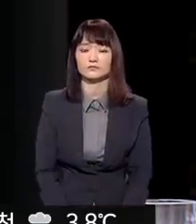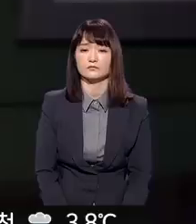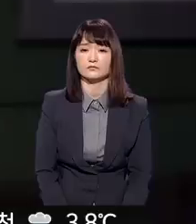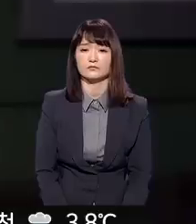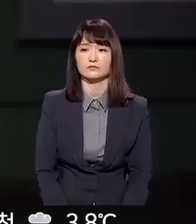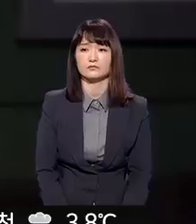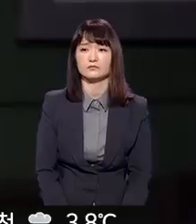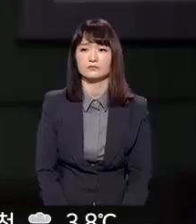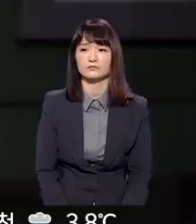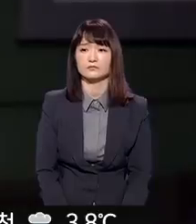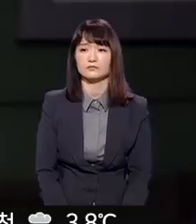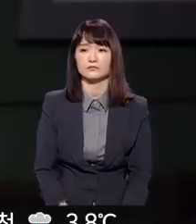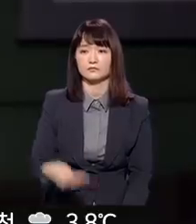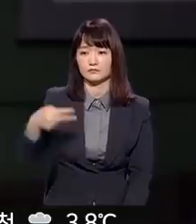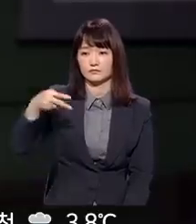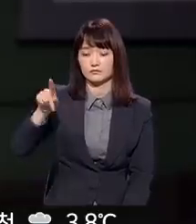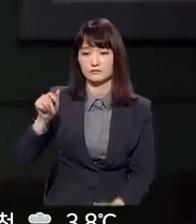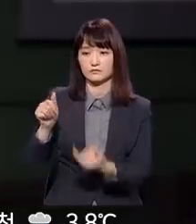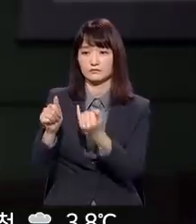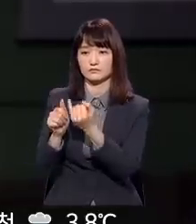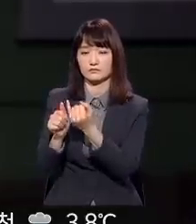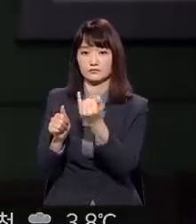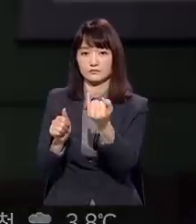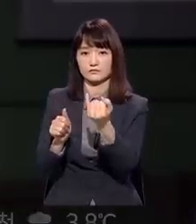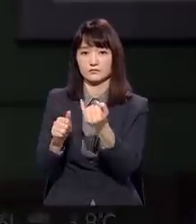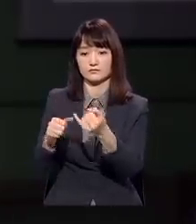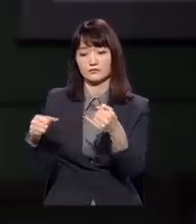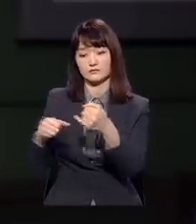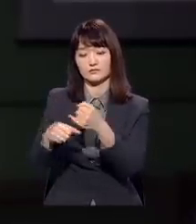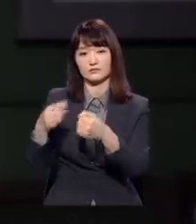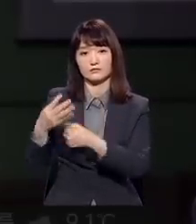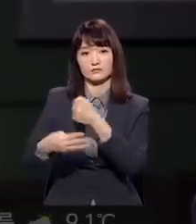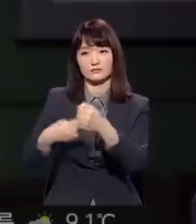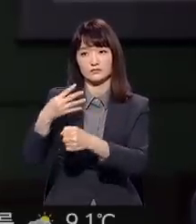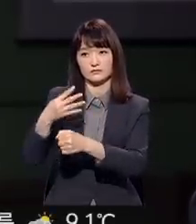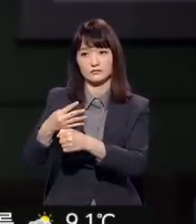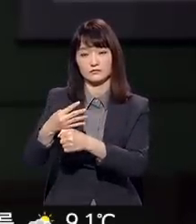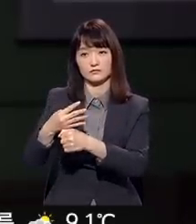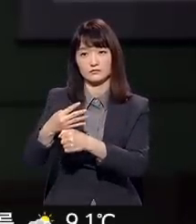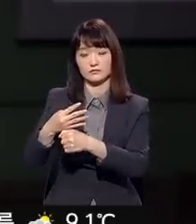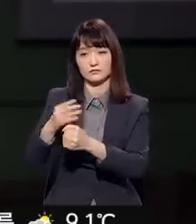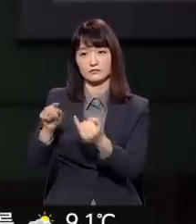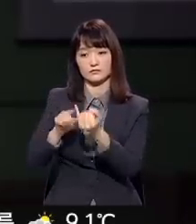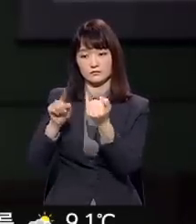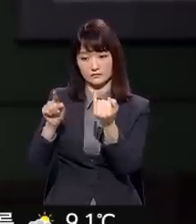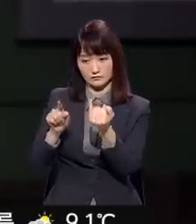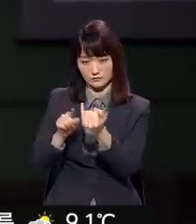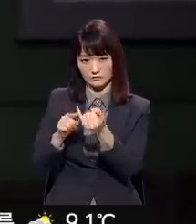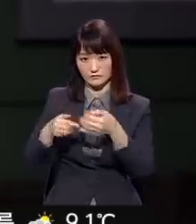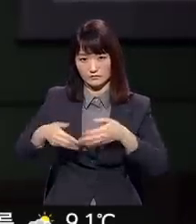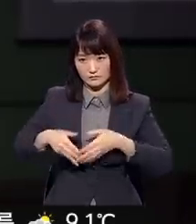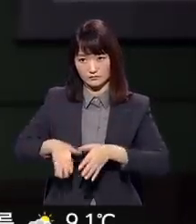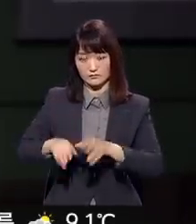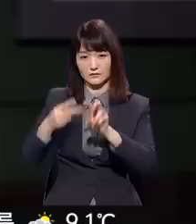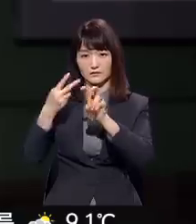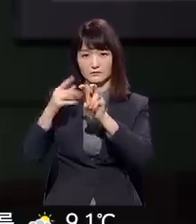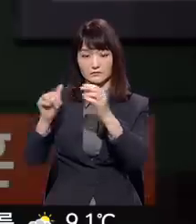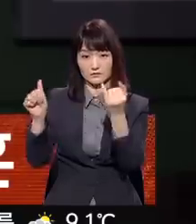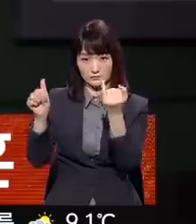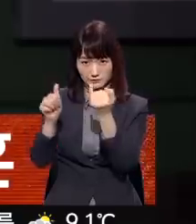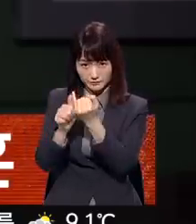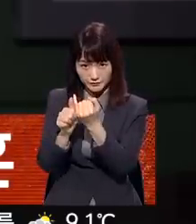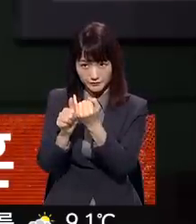말씀을 드리면요. 일단 서 씨랑 아내는 4년 정도 연애를 했습니다. 그런데 아이가 생기면서 20대에 다소 이르게 결혼을 하게